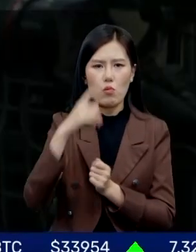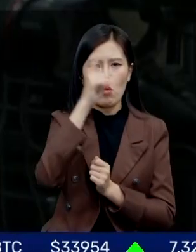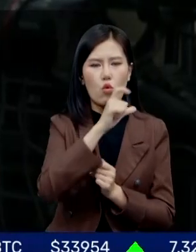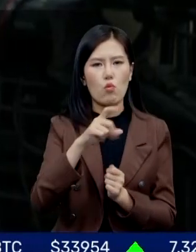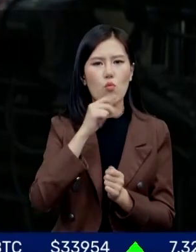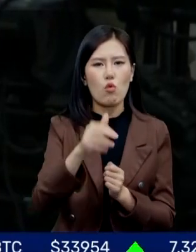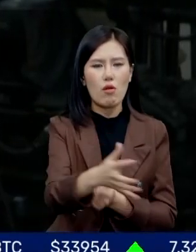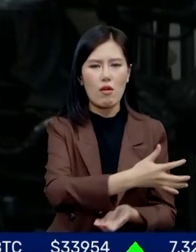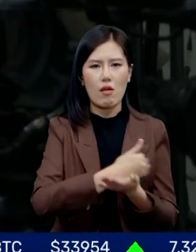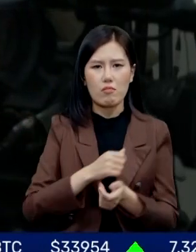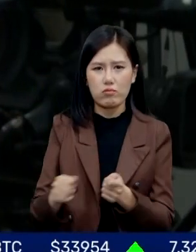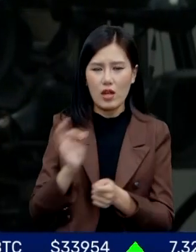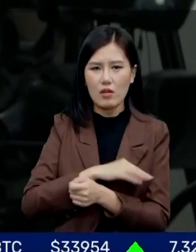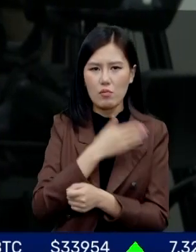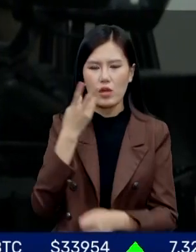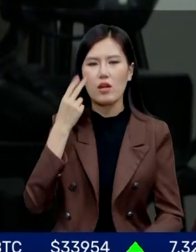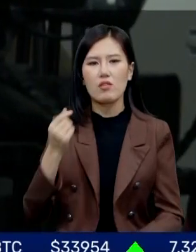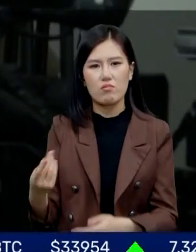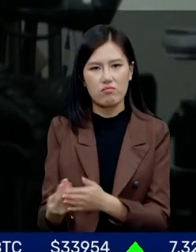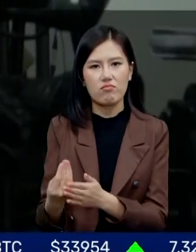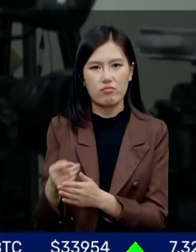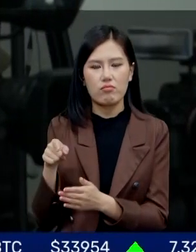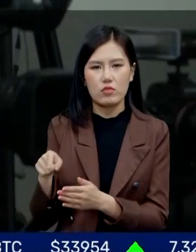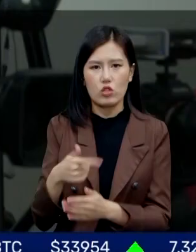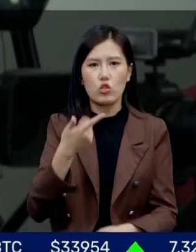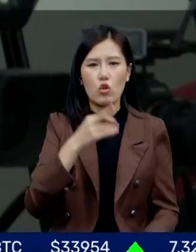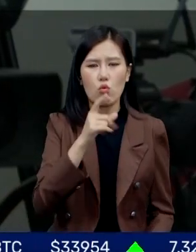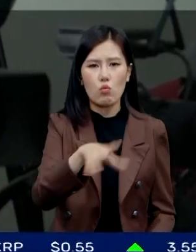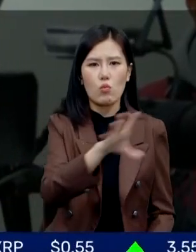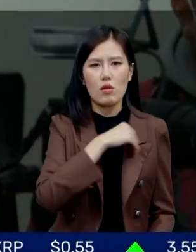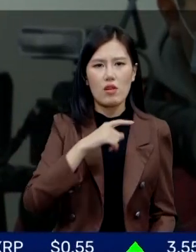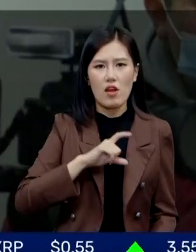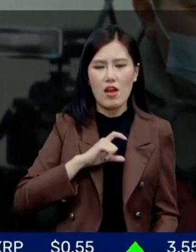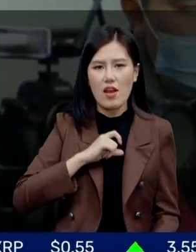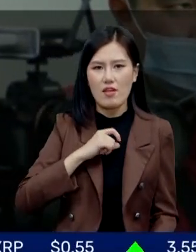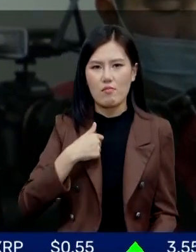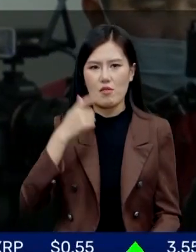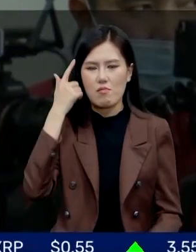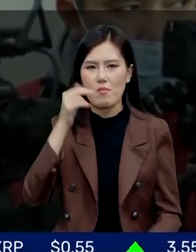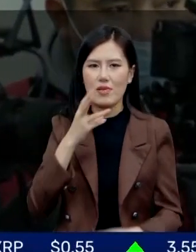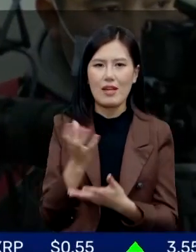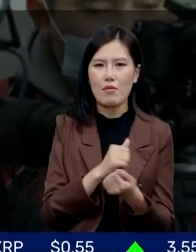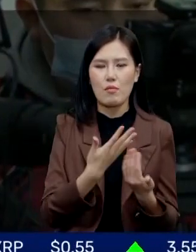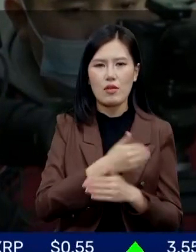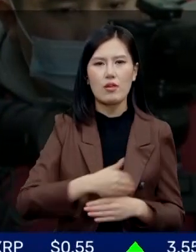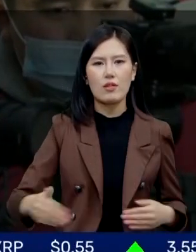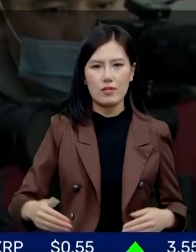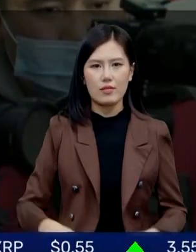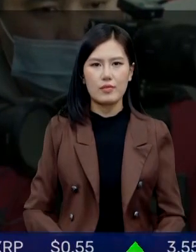тод жишээ болж байна. За хамгийн гол нь иргэдийн мэдих эрх зөрчигдөж төрийн байгууллагын мэдээлэлүүд хаалттай болох эрсдлийг дагуулж